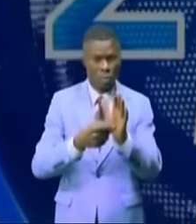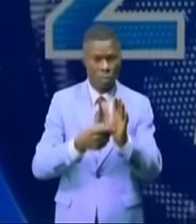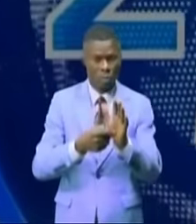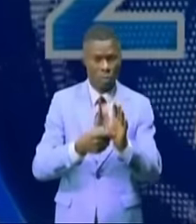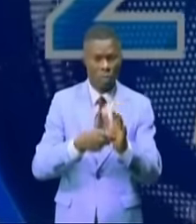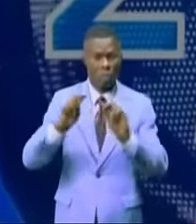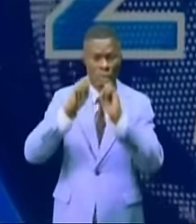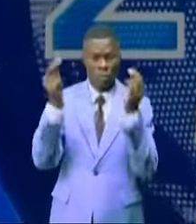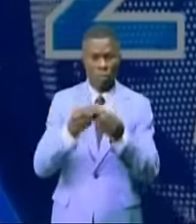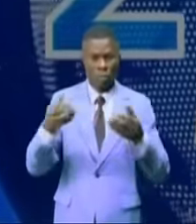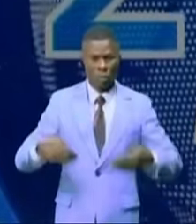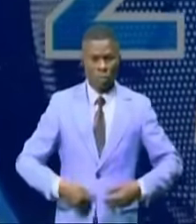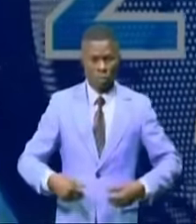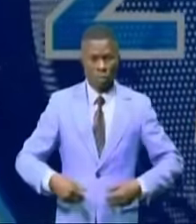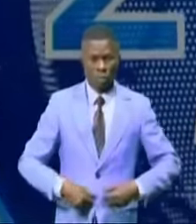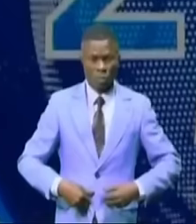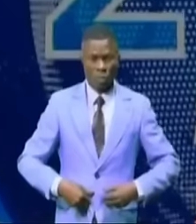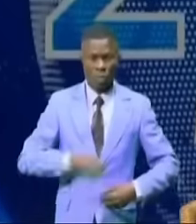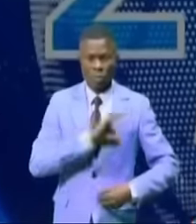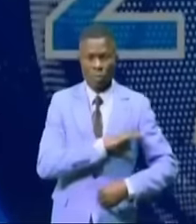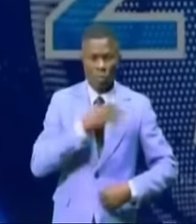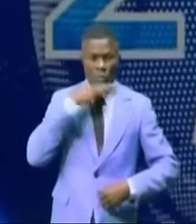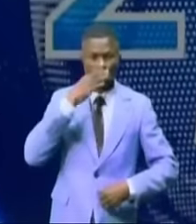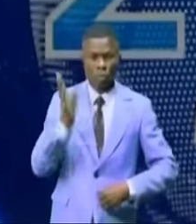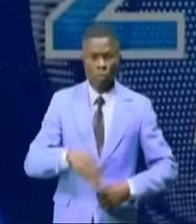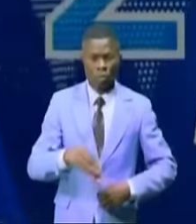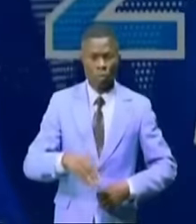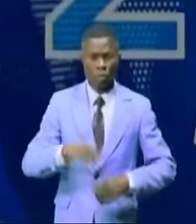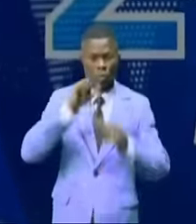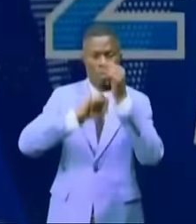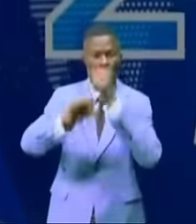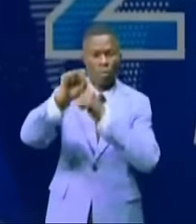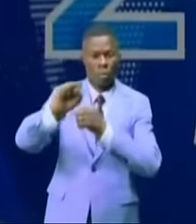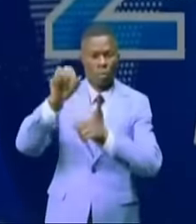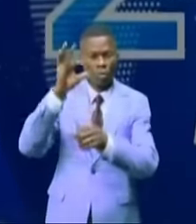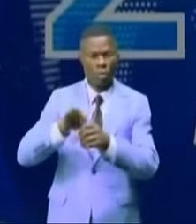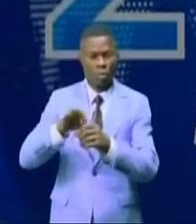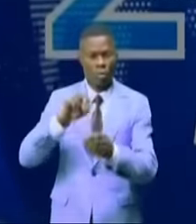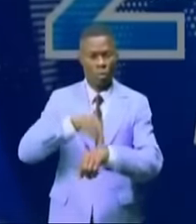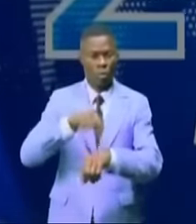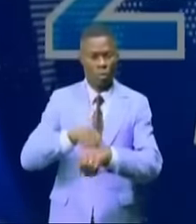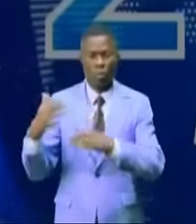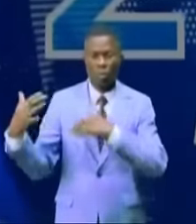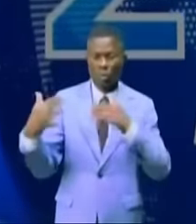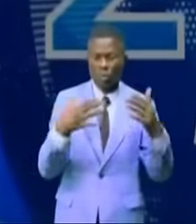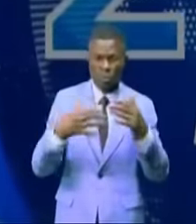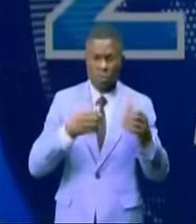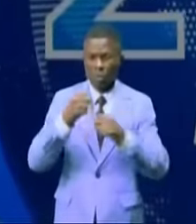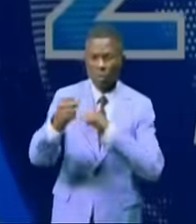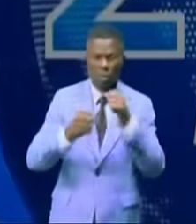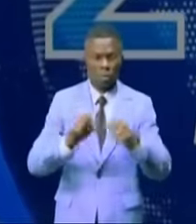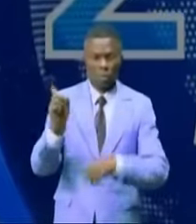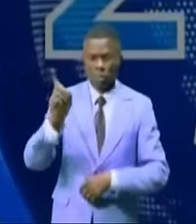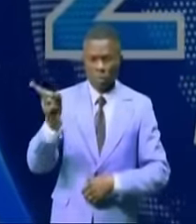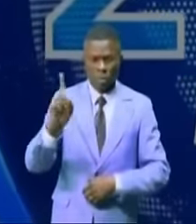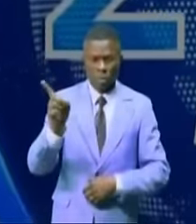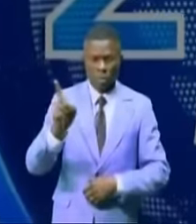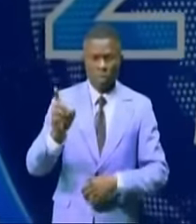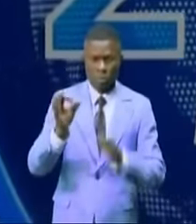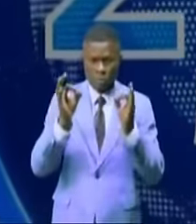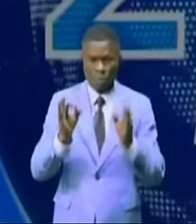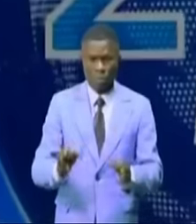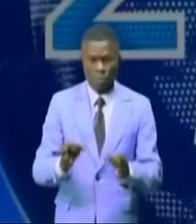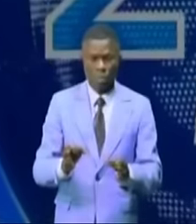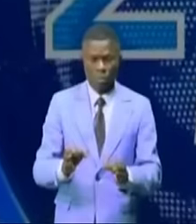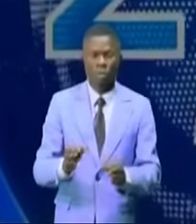d'un groupe des jeunes surexcités. La campagne électorale n'est pas un moment d'affrontement ou d'expression de frustration catégorielle.